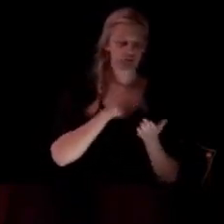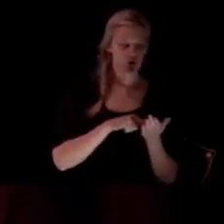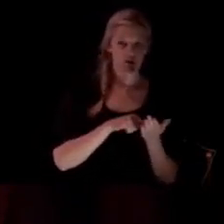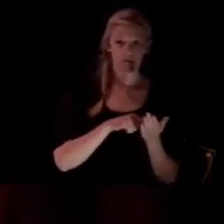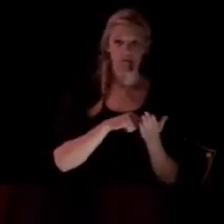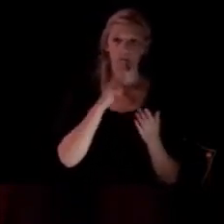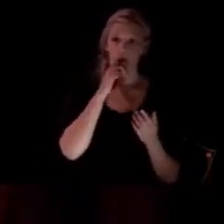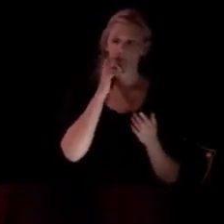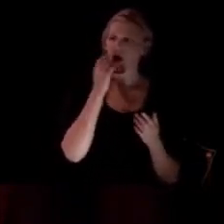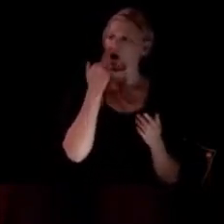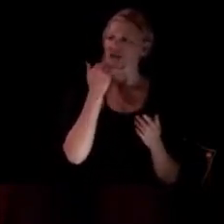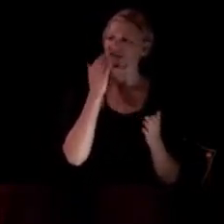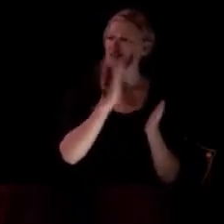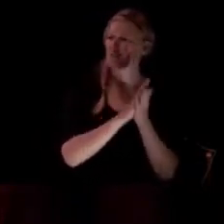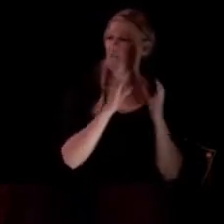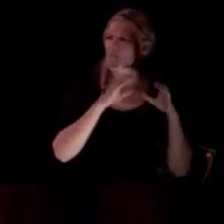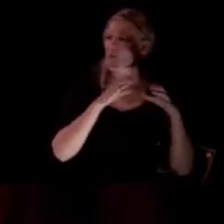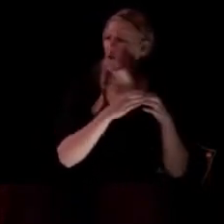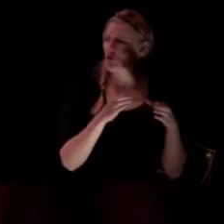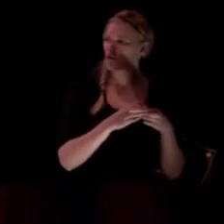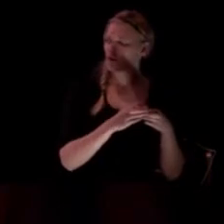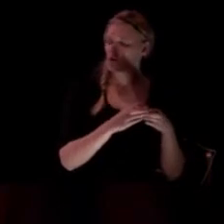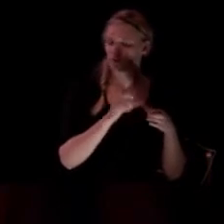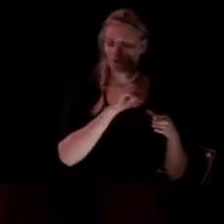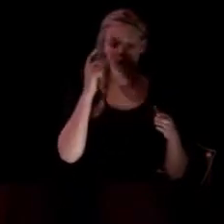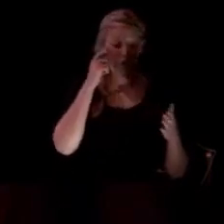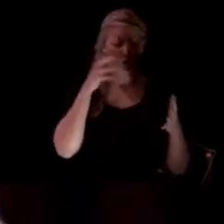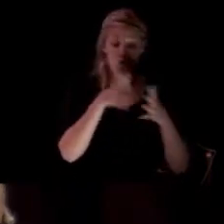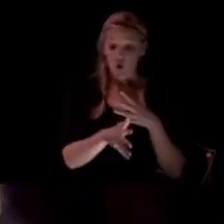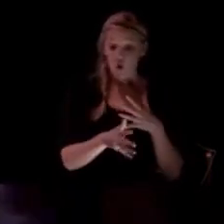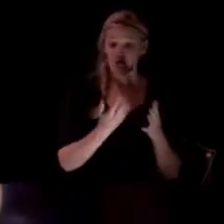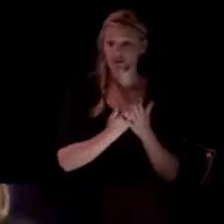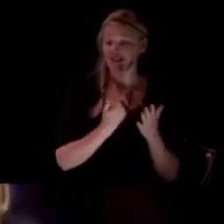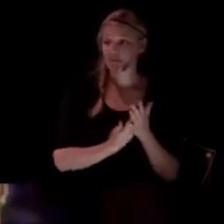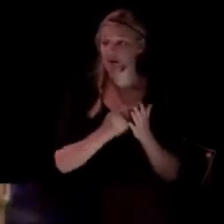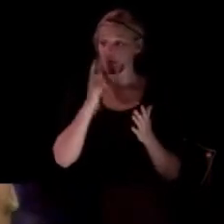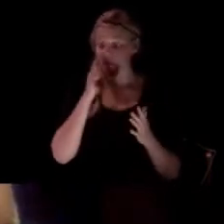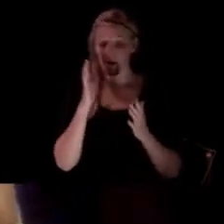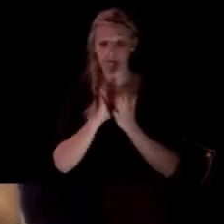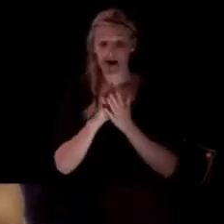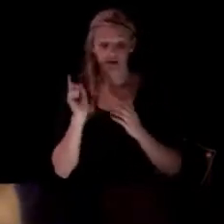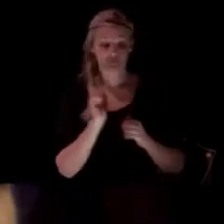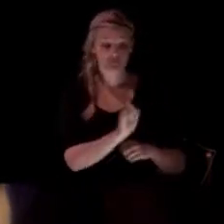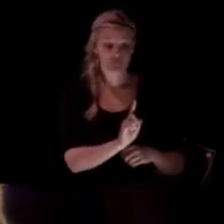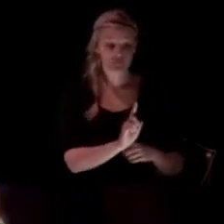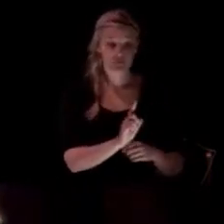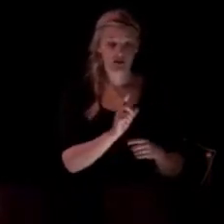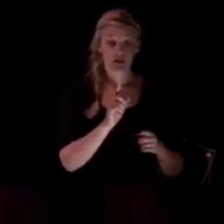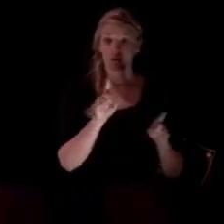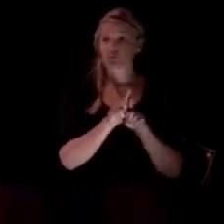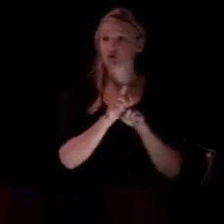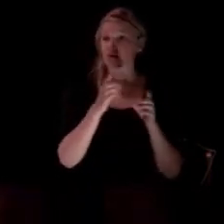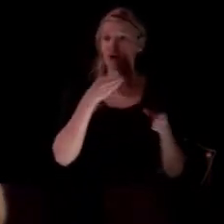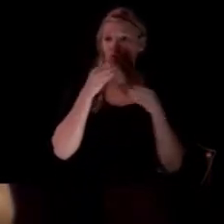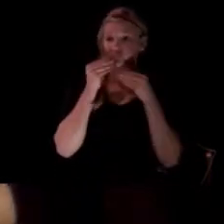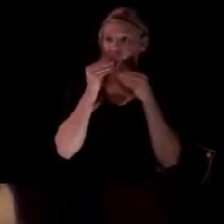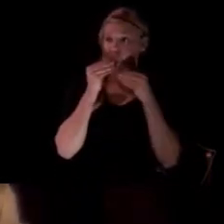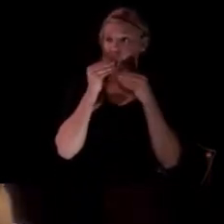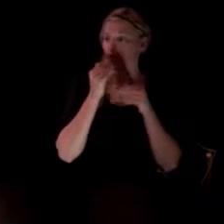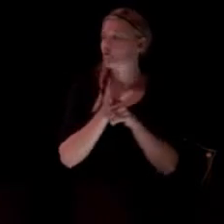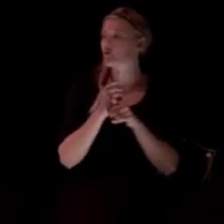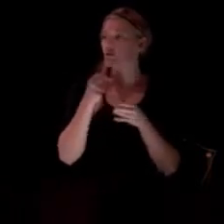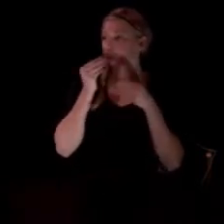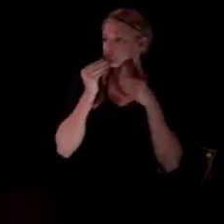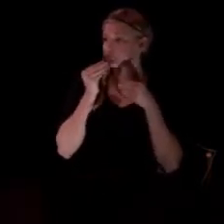mamma har alltid vært med på møter og suttet der inne mens jeg har vært hos psykologen. Og jeg har måttet ta med meg mamma, for jeg sier ingenting. Men hvorfor sier jeg ingenting